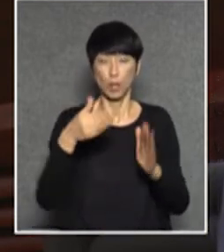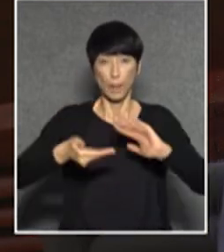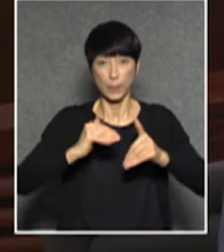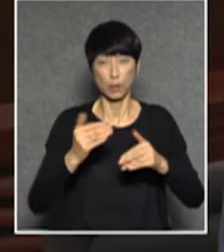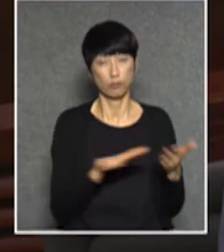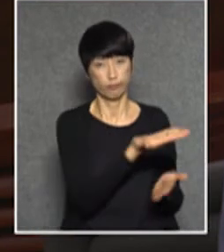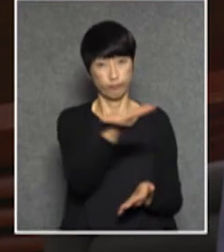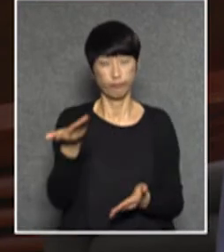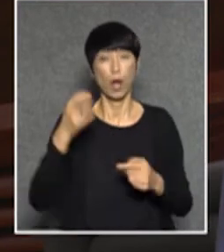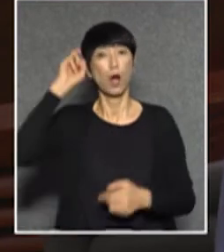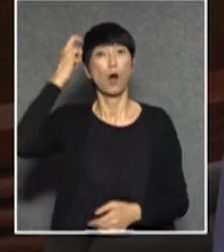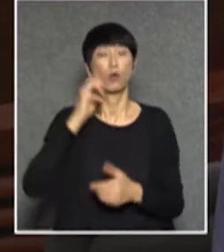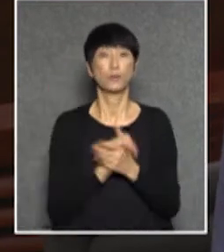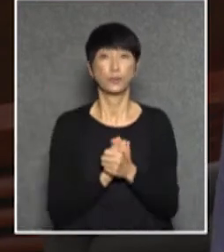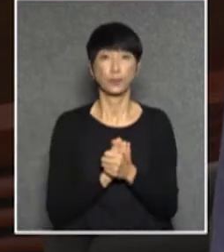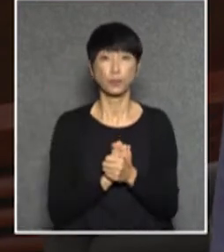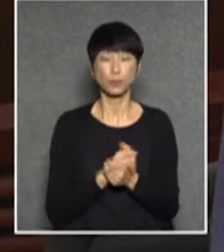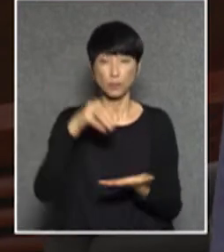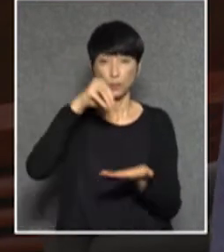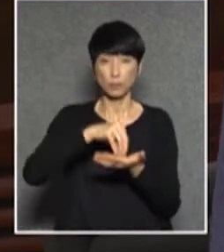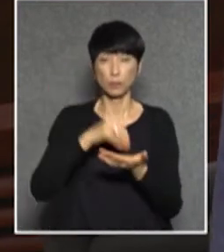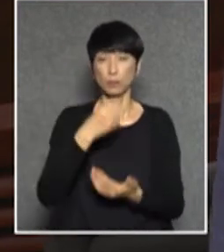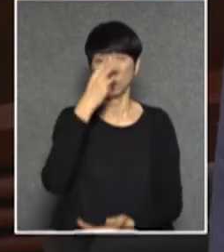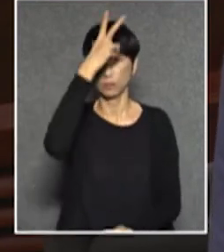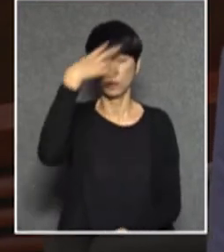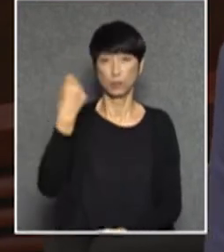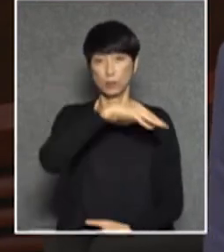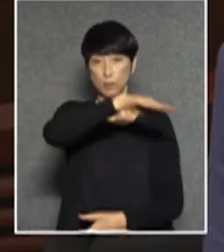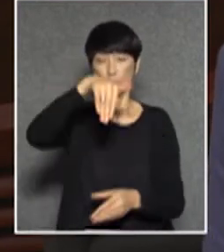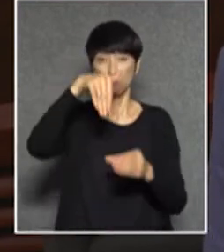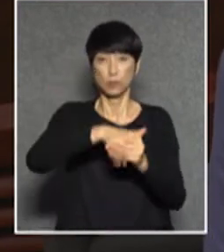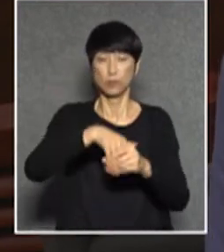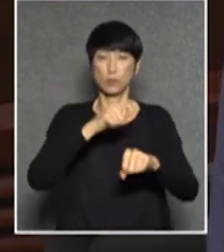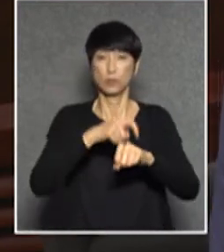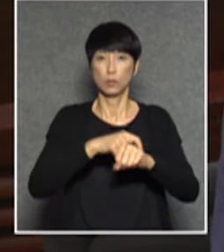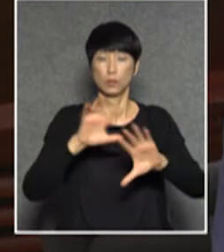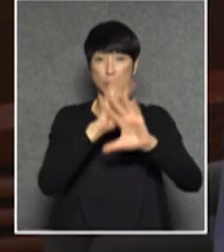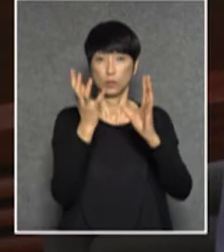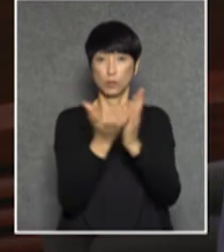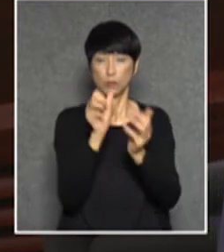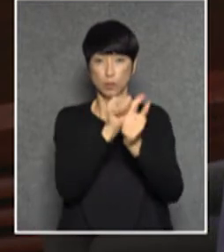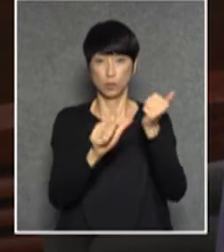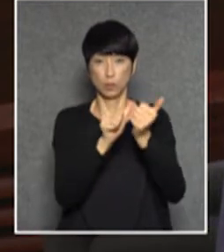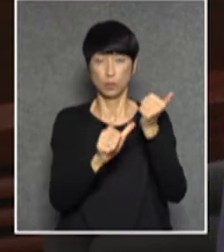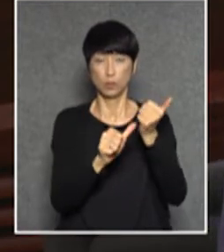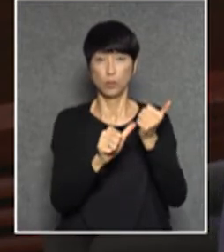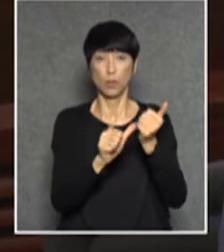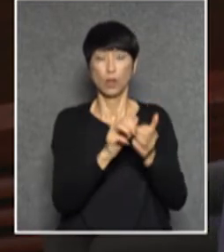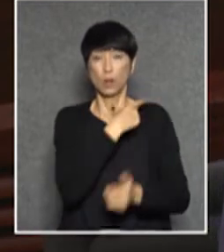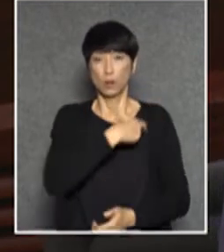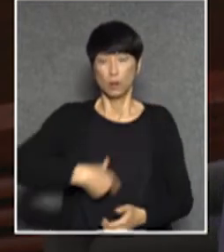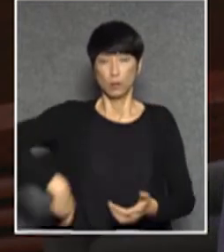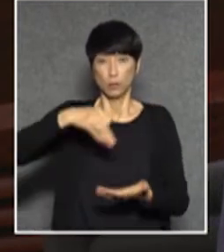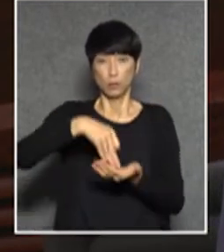慮。在落實行政長官由普選產生時，全港合資格選民可以從提名委員會提